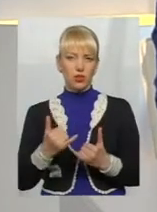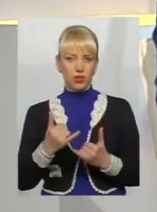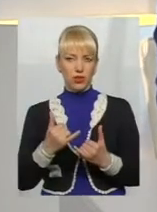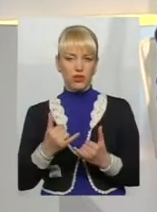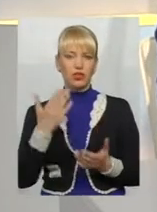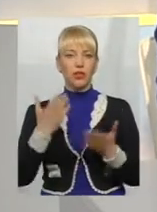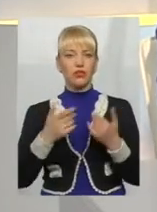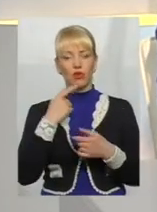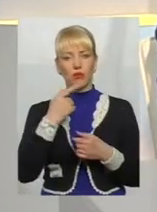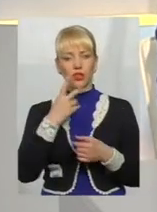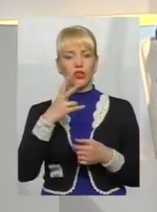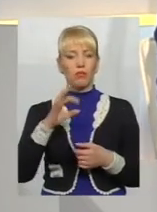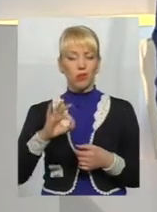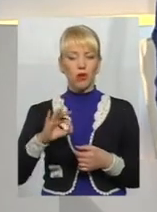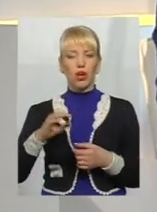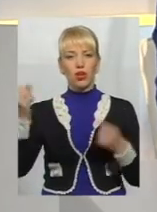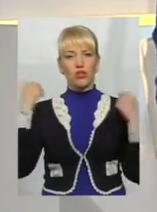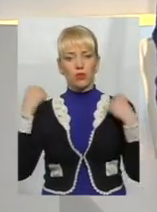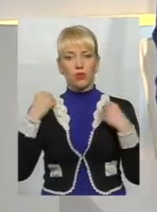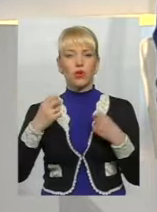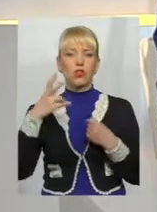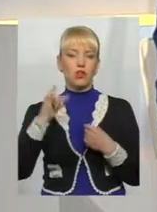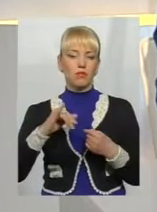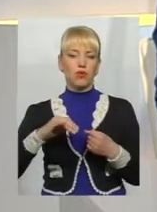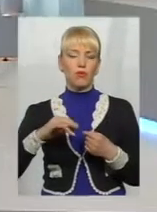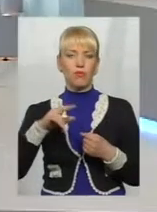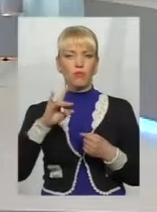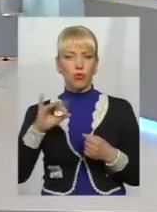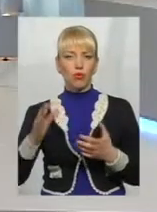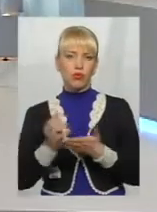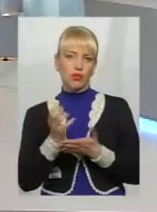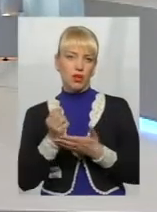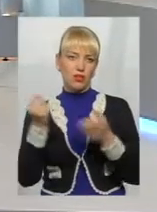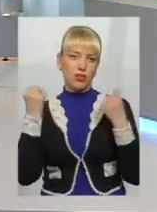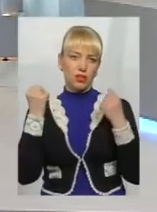про спорт і про досягнення, спортивні досягнення?